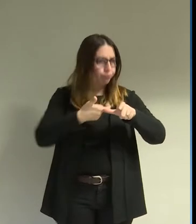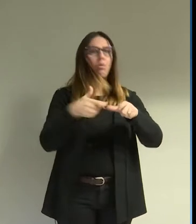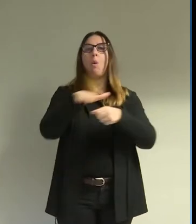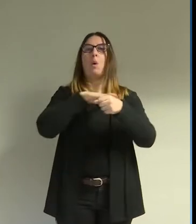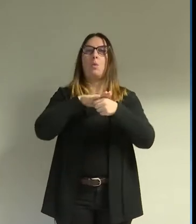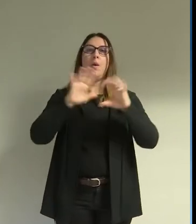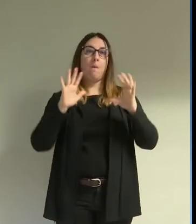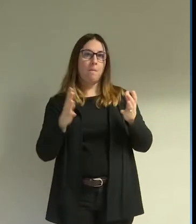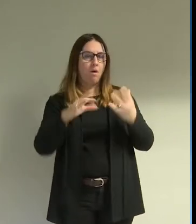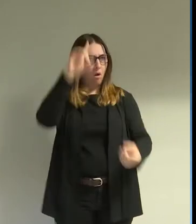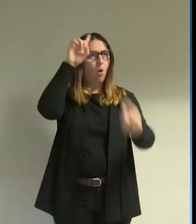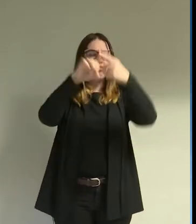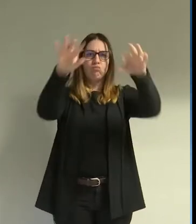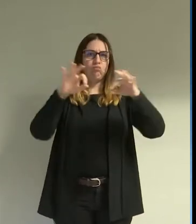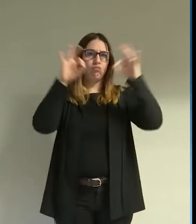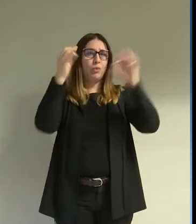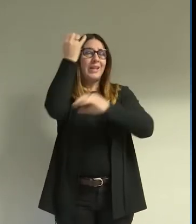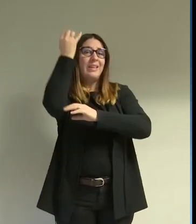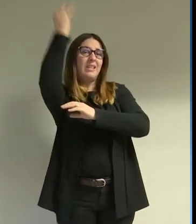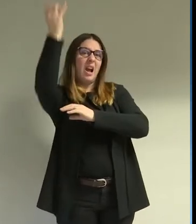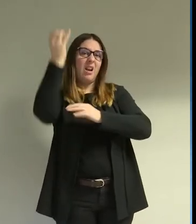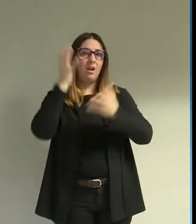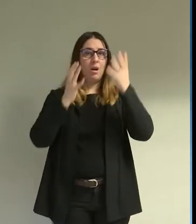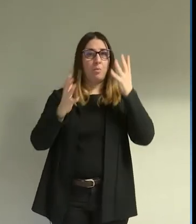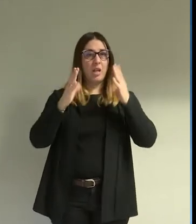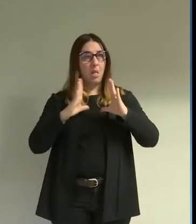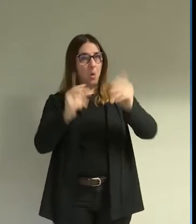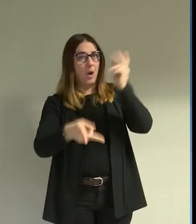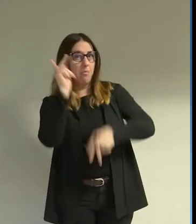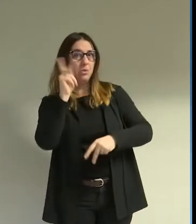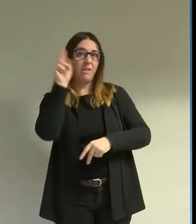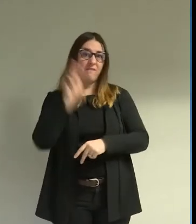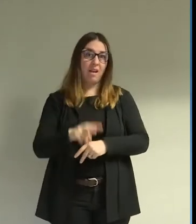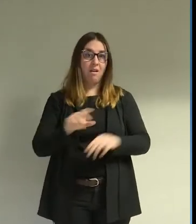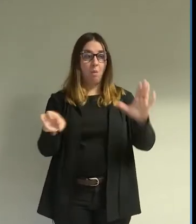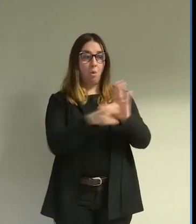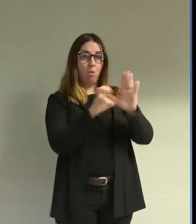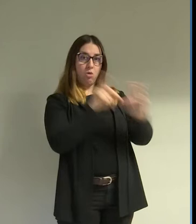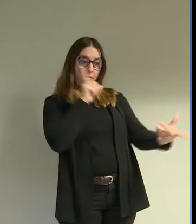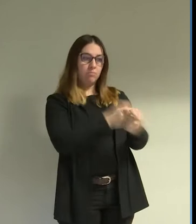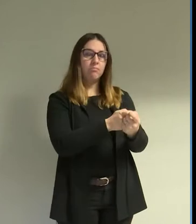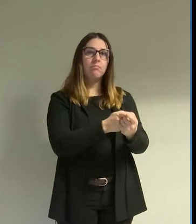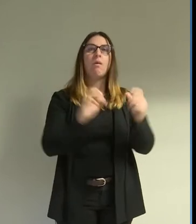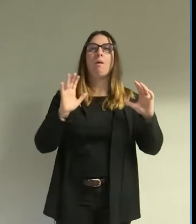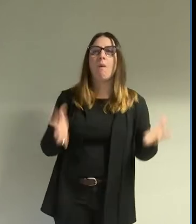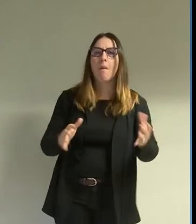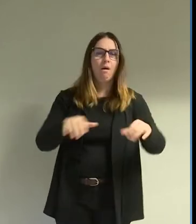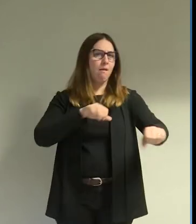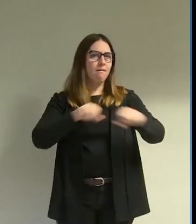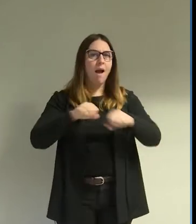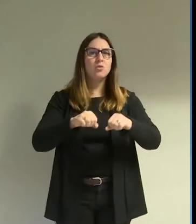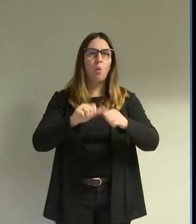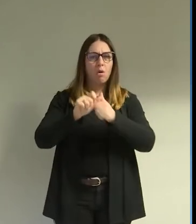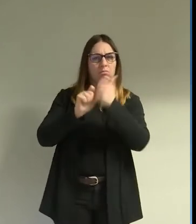cible audacieuse et réaliste oserais-je dire radical et pragmatique adaptée à grenoble nos moyens d'action nos moyens